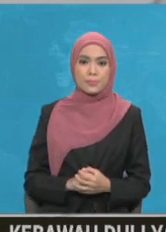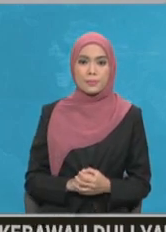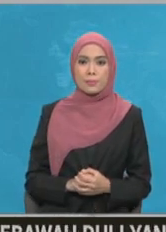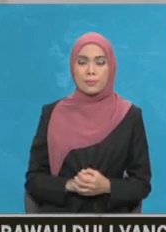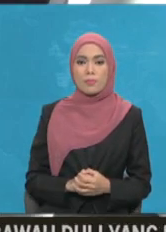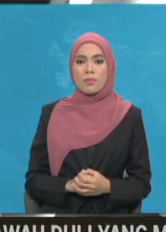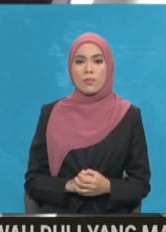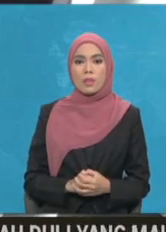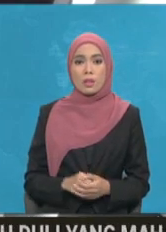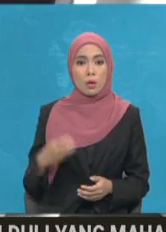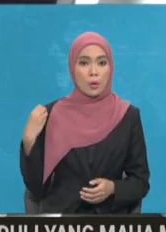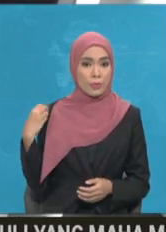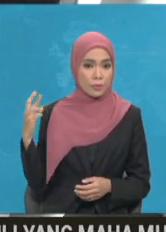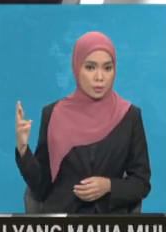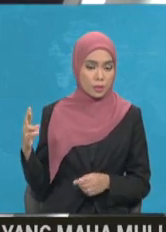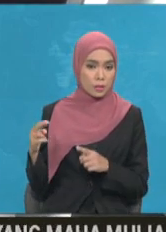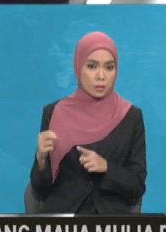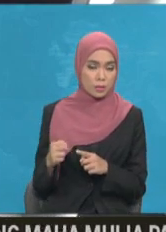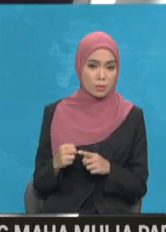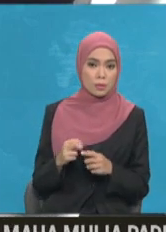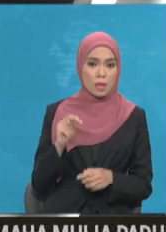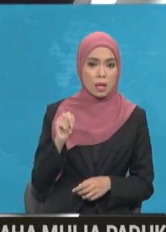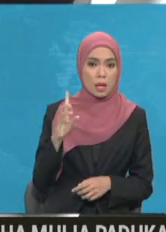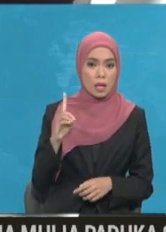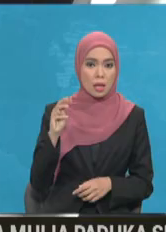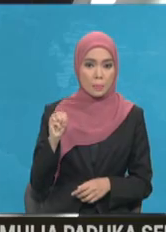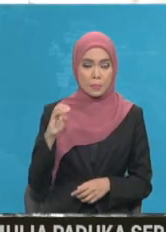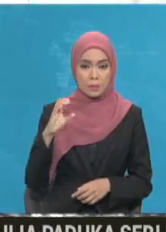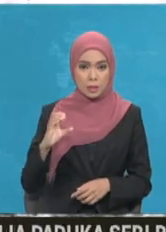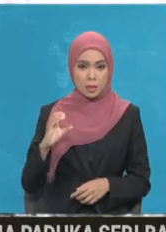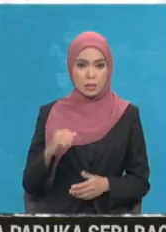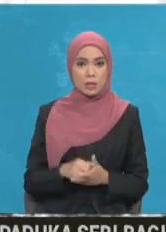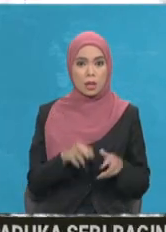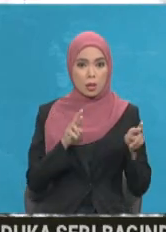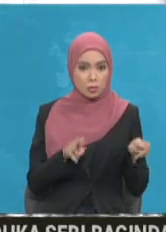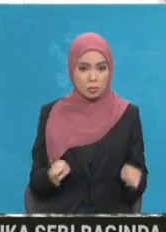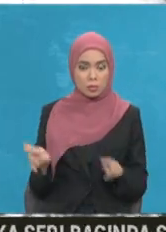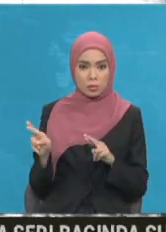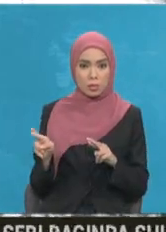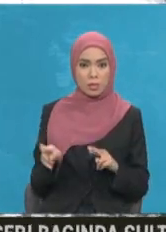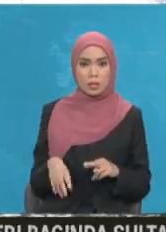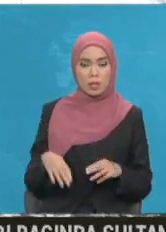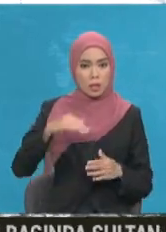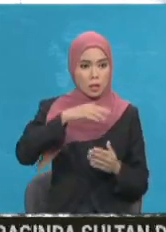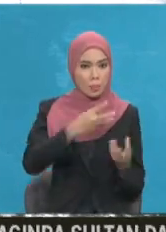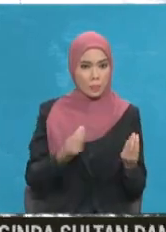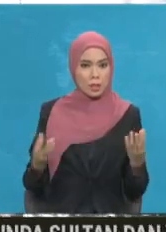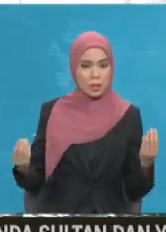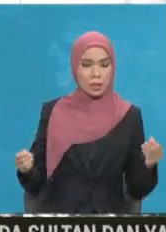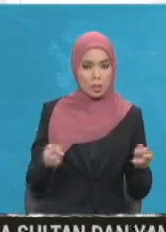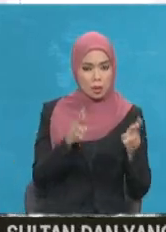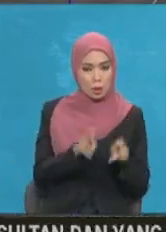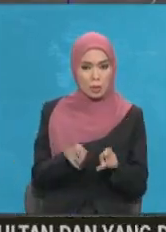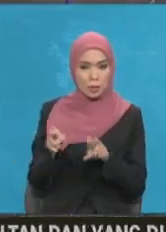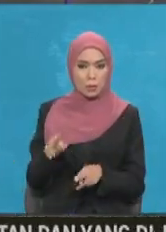menurut pegawai pengurusan bencana pusat pengurusan bencana kebangsaan persiapan melibatkan beberapa agensi kerajaan dan masyarakat